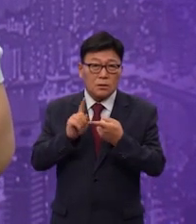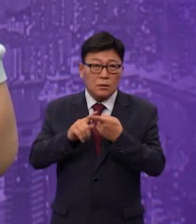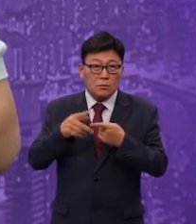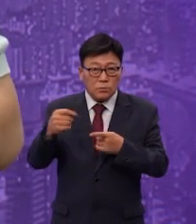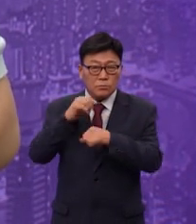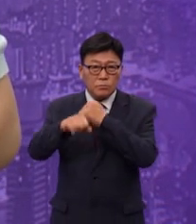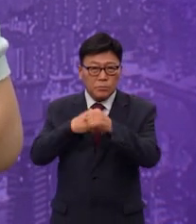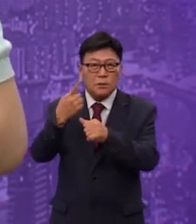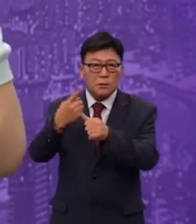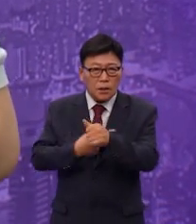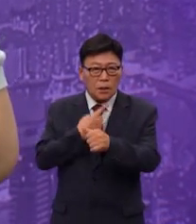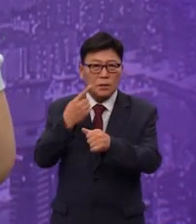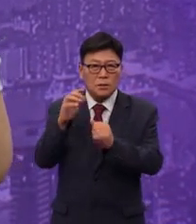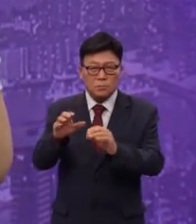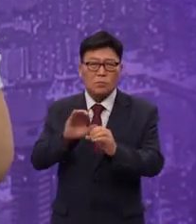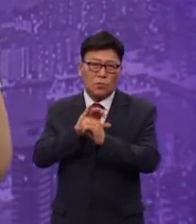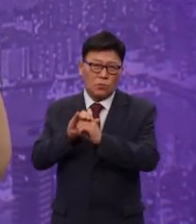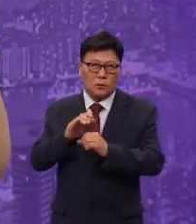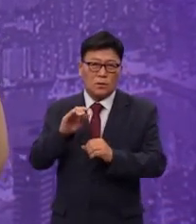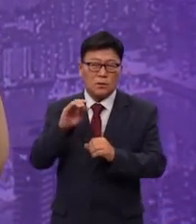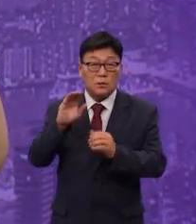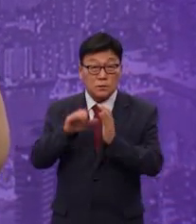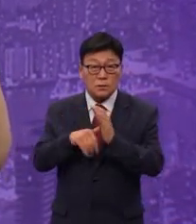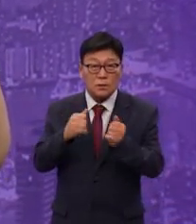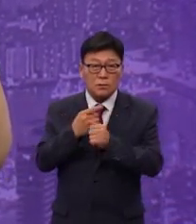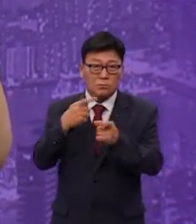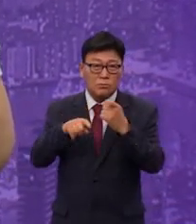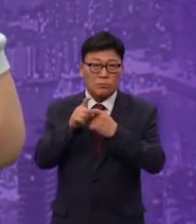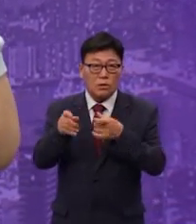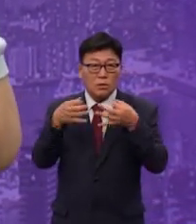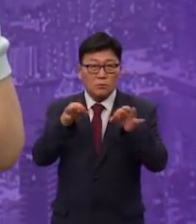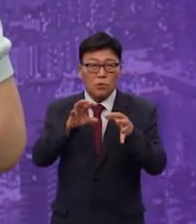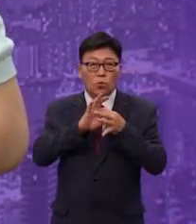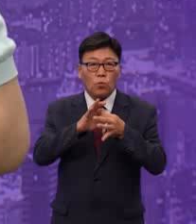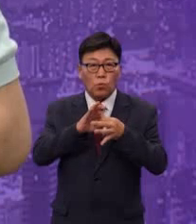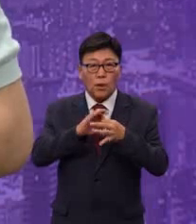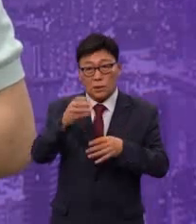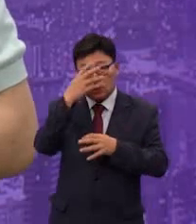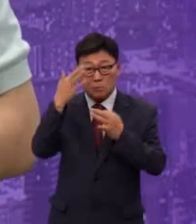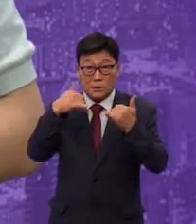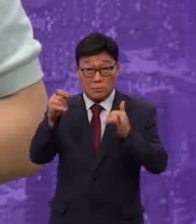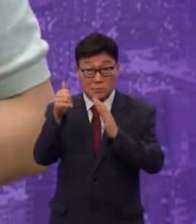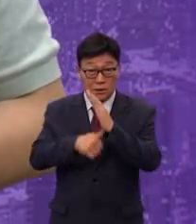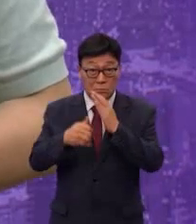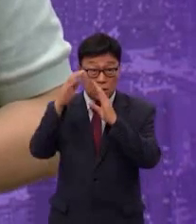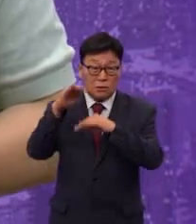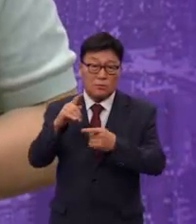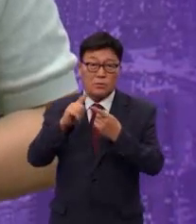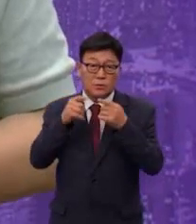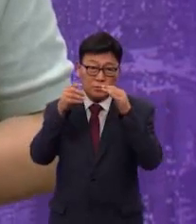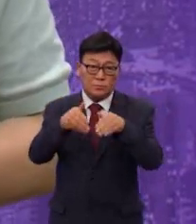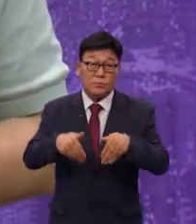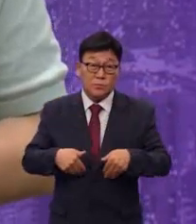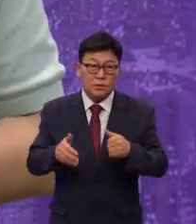자유로워지고 자연스러워진 코로나 시기, 우리는 더욱더 금융과 관련된 청년 실패 사례에 주목할 필요가 있다고